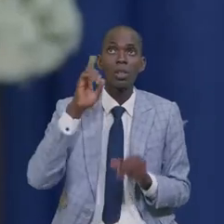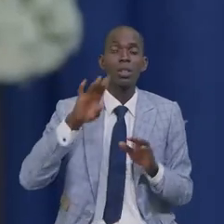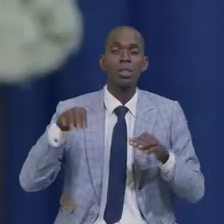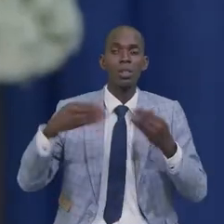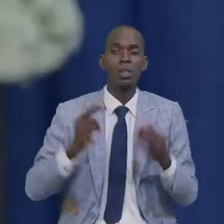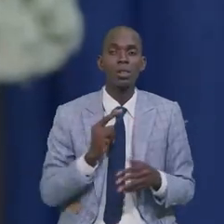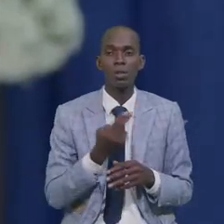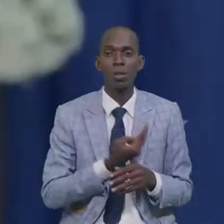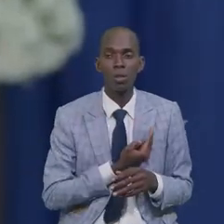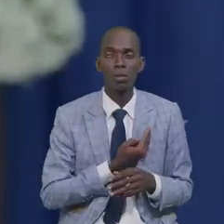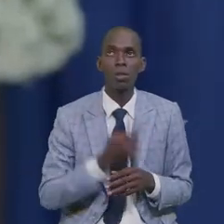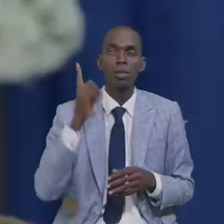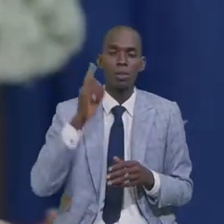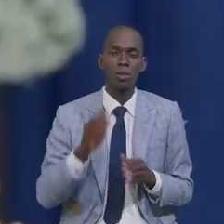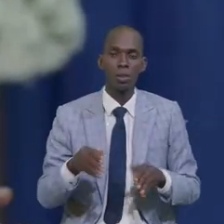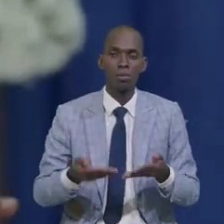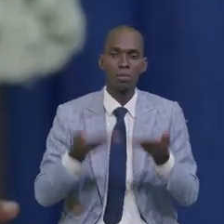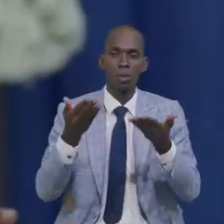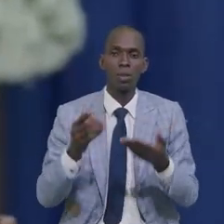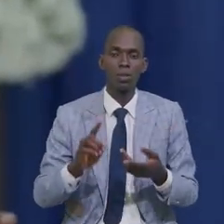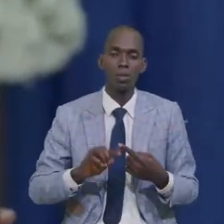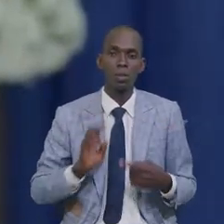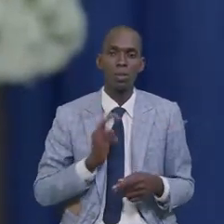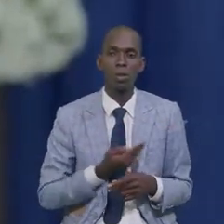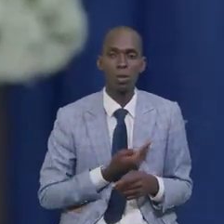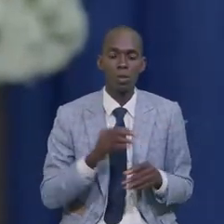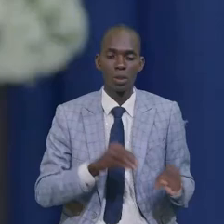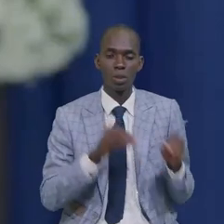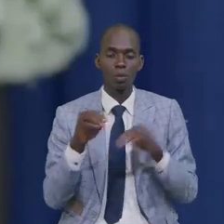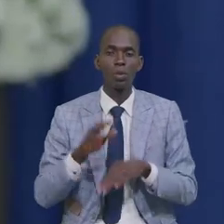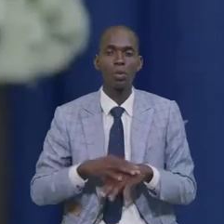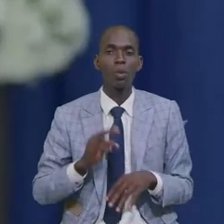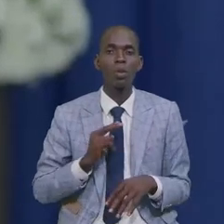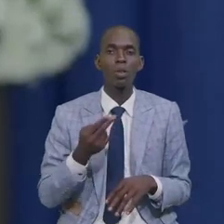nous donne, il nous accorde